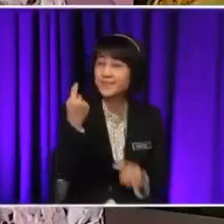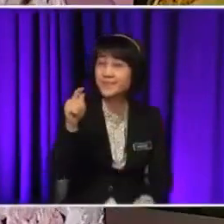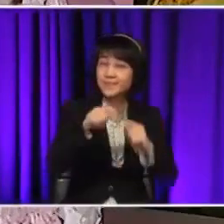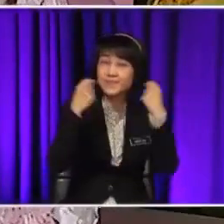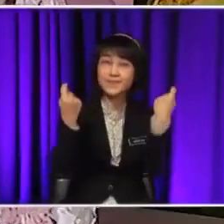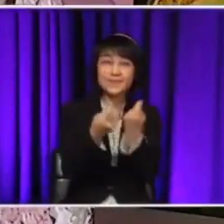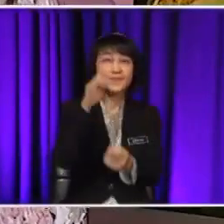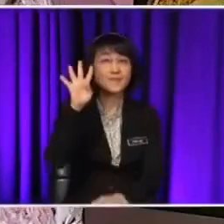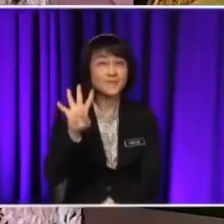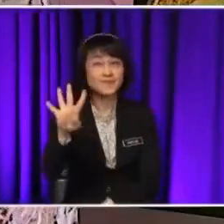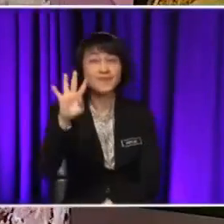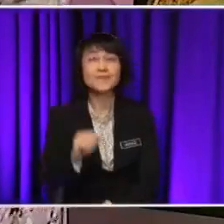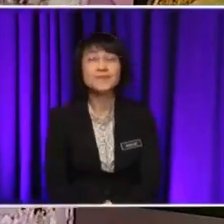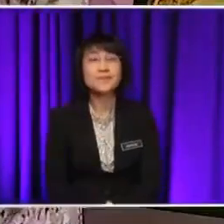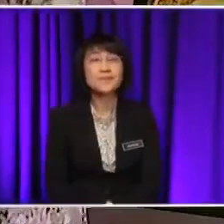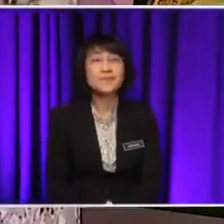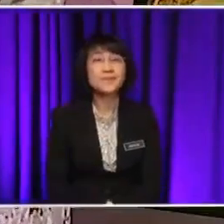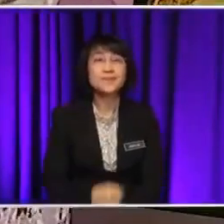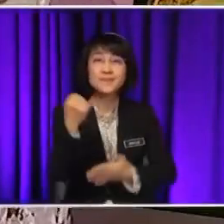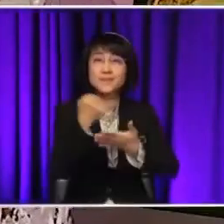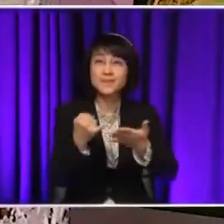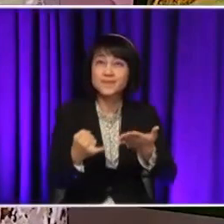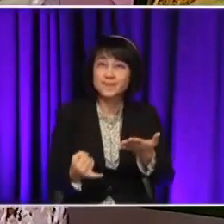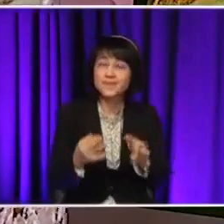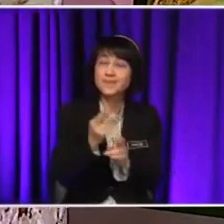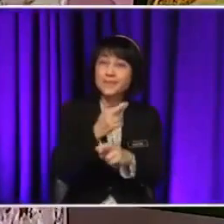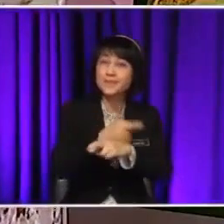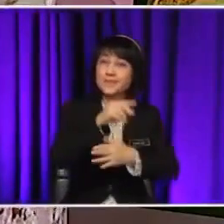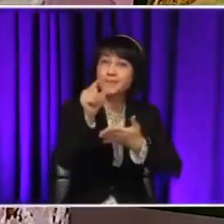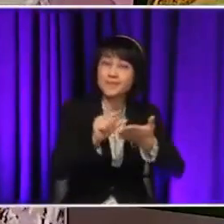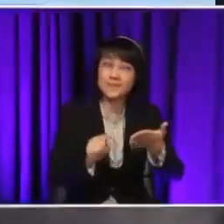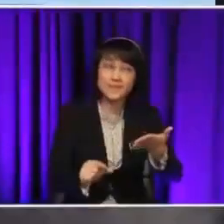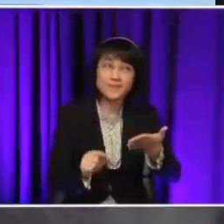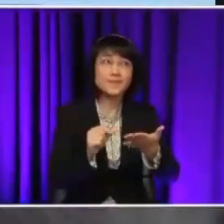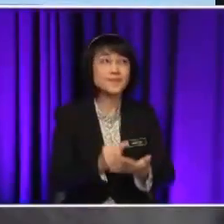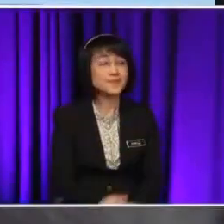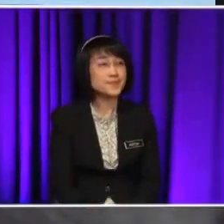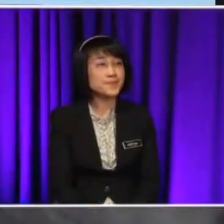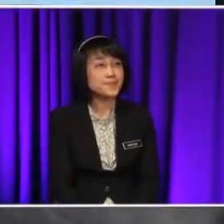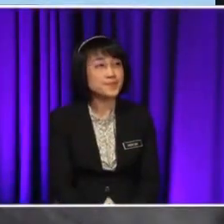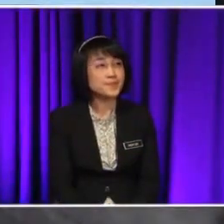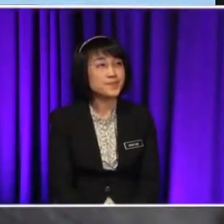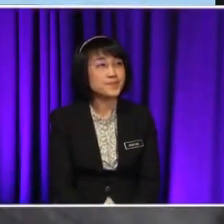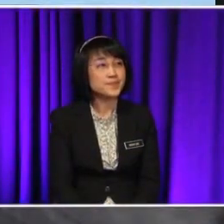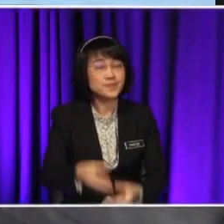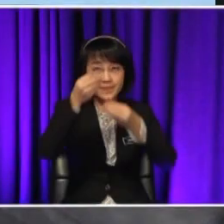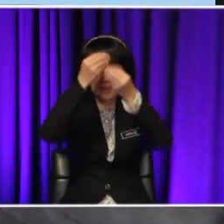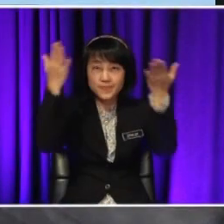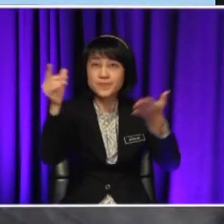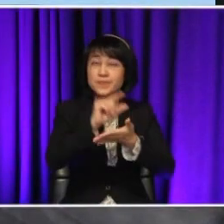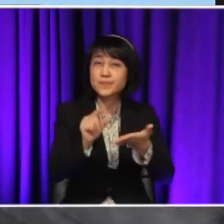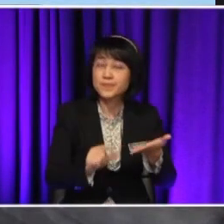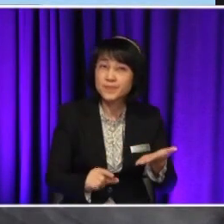4. Okey, kita teruskan lagi kepada seni reka grafik, infografik Okey, kita dah tahu infografik ni apa?